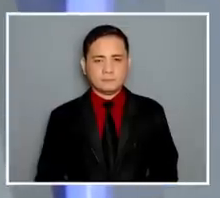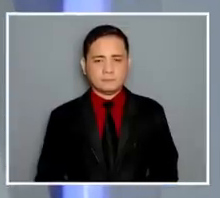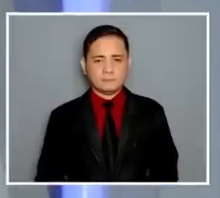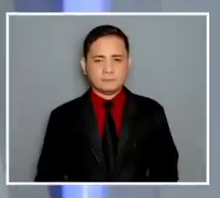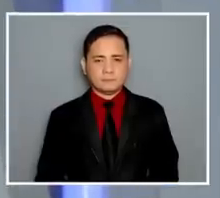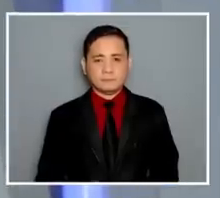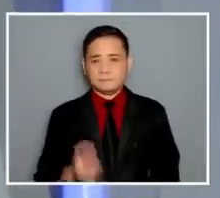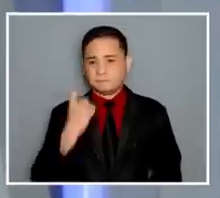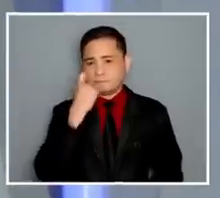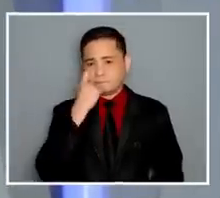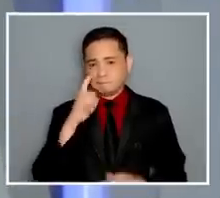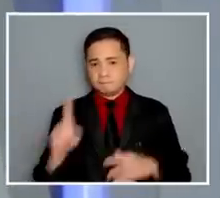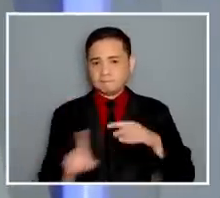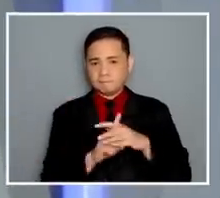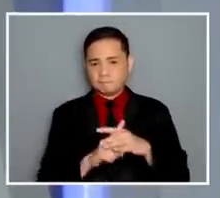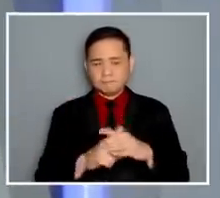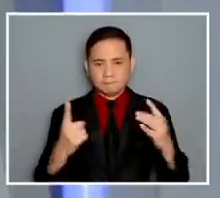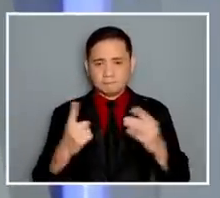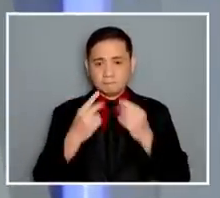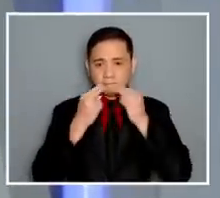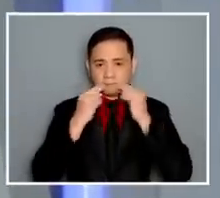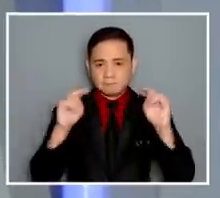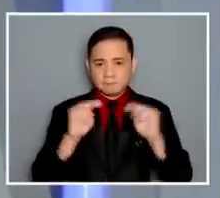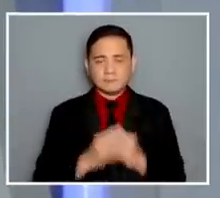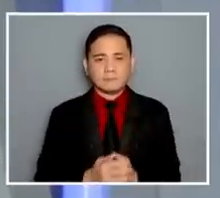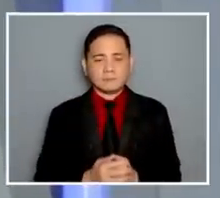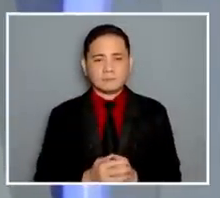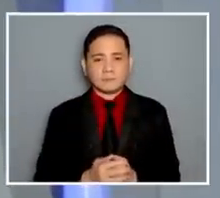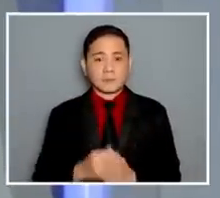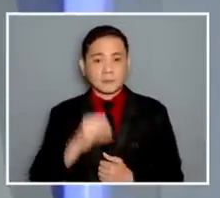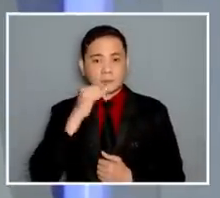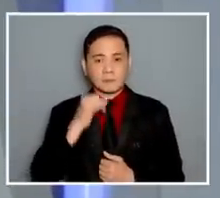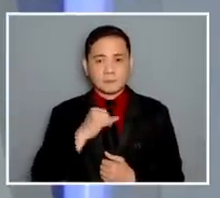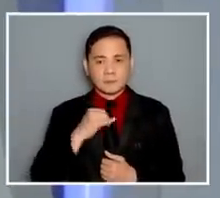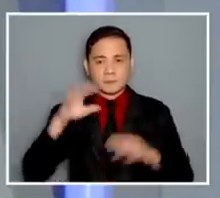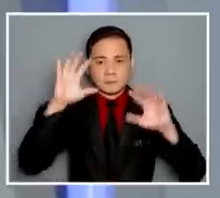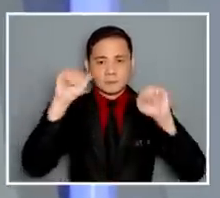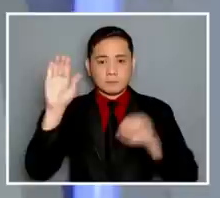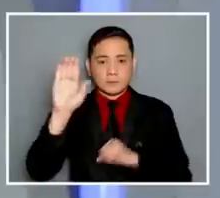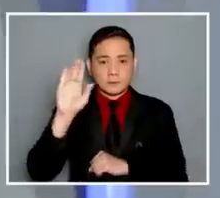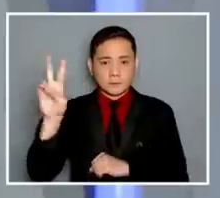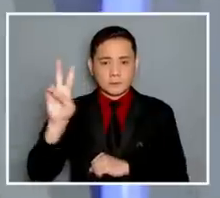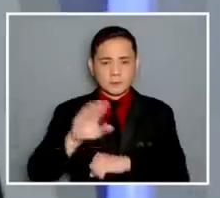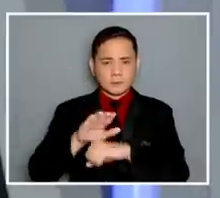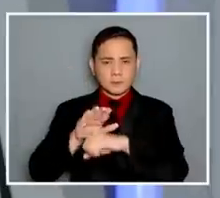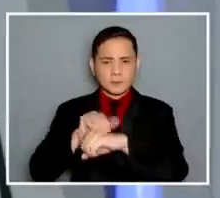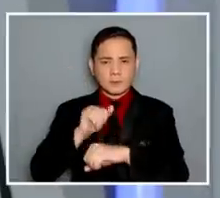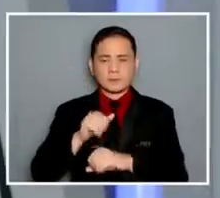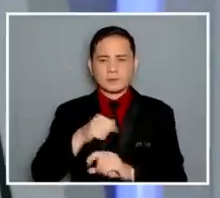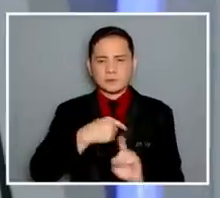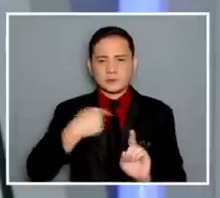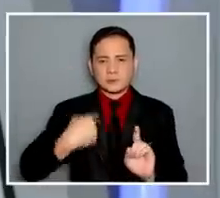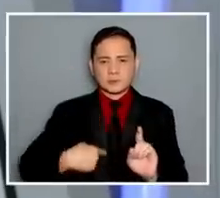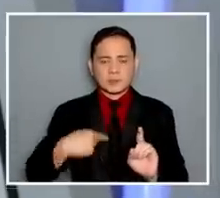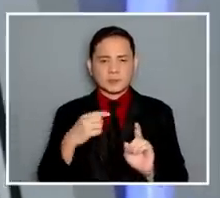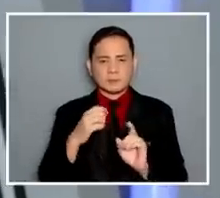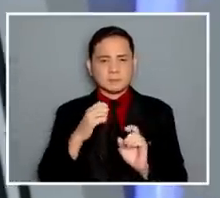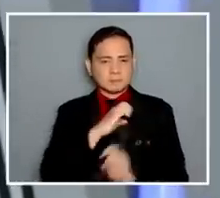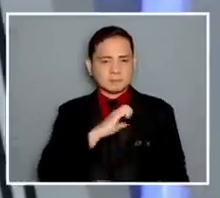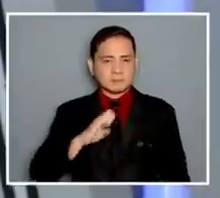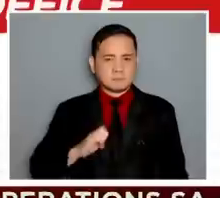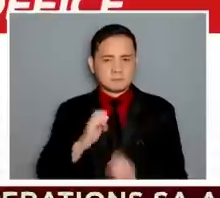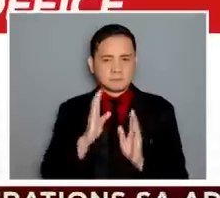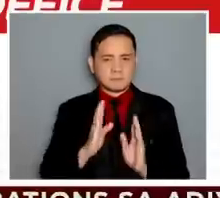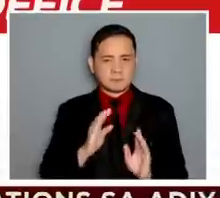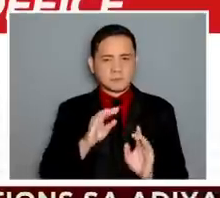Napapasok lamang pong balita. Pinatawag kaninang hapon ni Pangulong Bongbong Marcos Jr. si Chinese Ambassador Huang Xiliang.